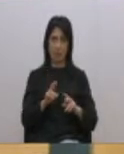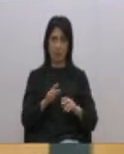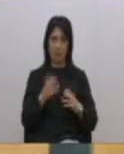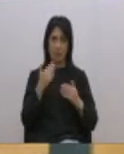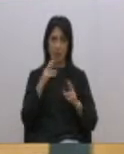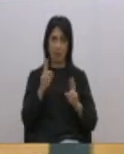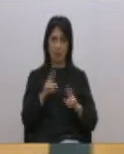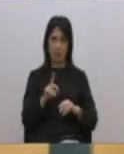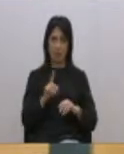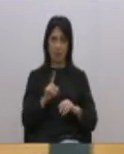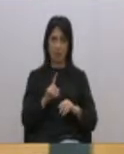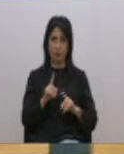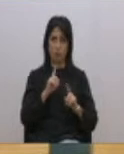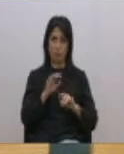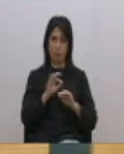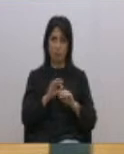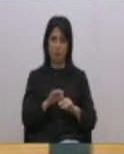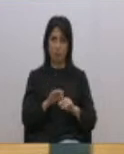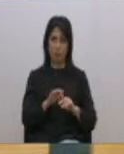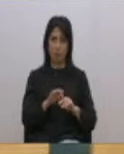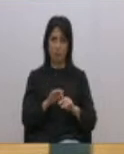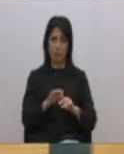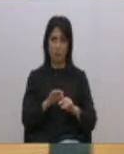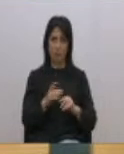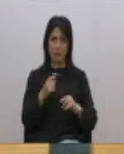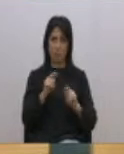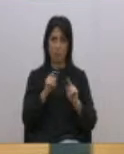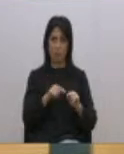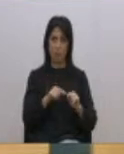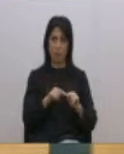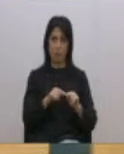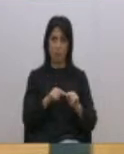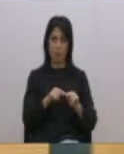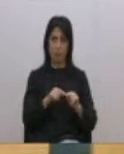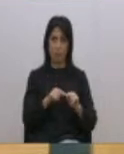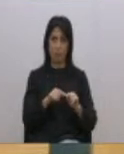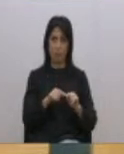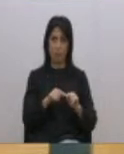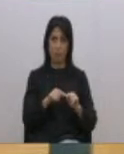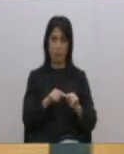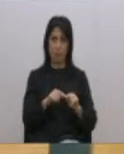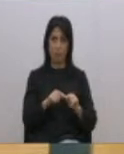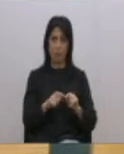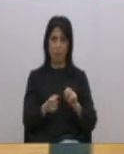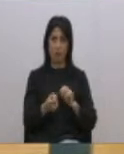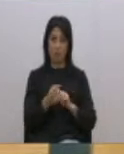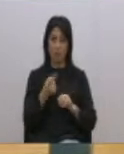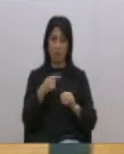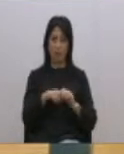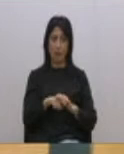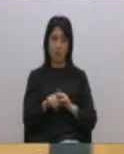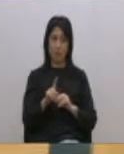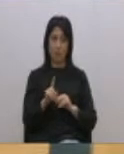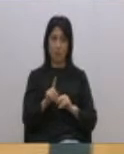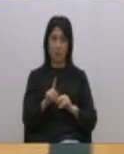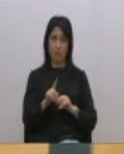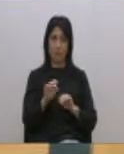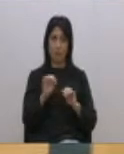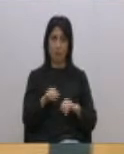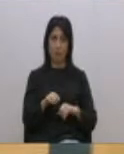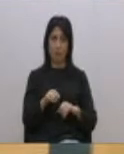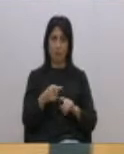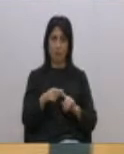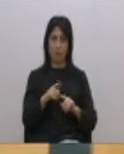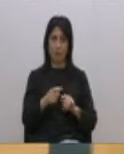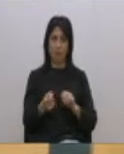გამარტივებული წესით რომ სხდომის ჩატარების ისევ დაბრუნდეს გამოწეული იქიდან რომ ასე ვთქვათ შეიძლება